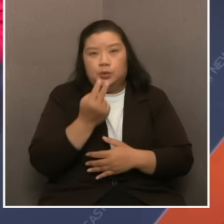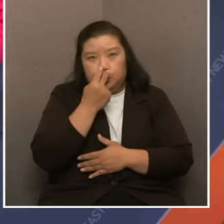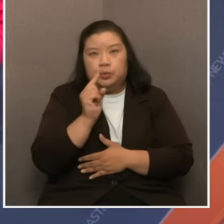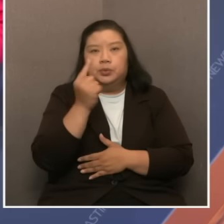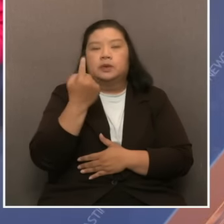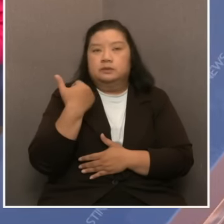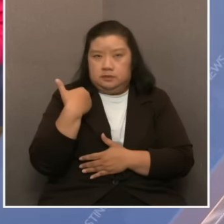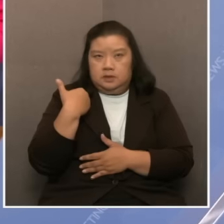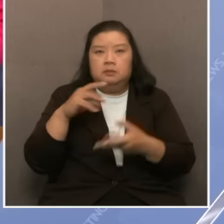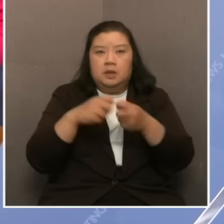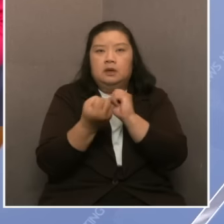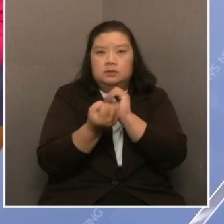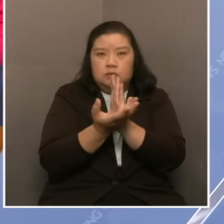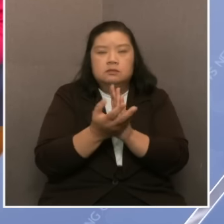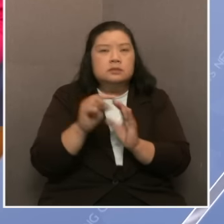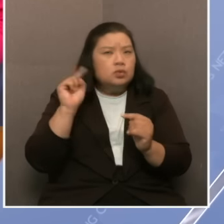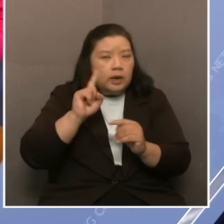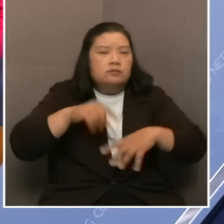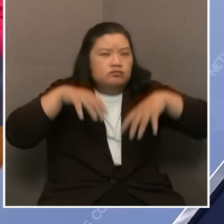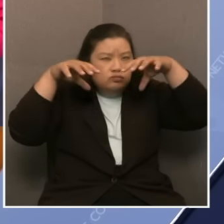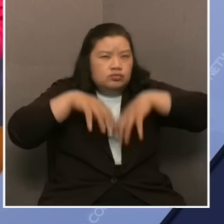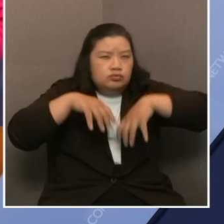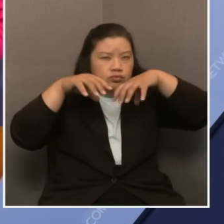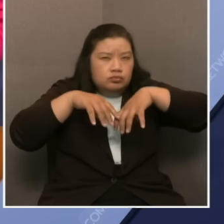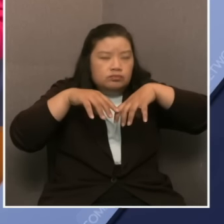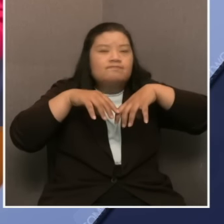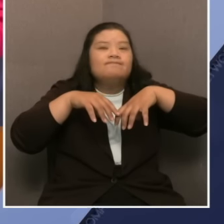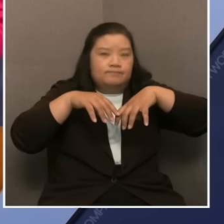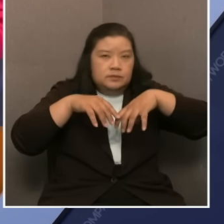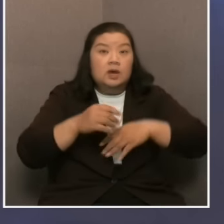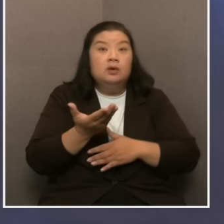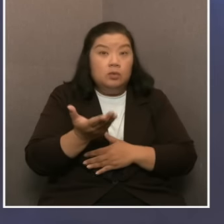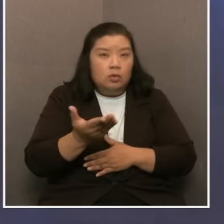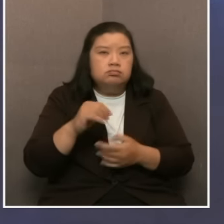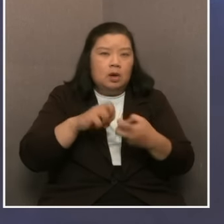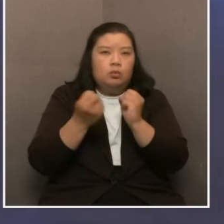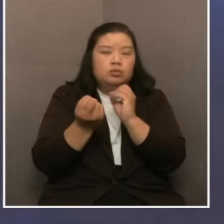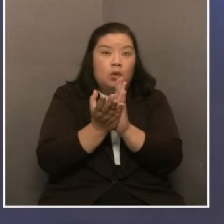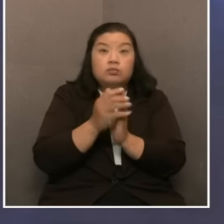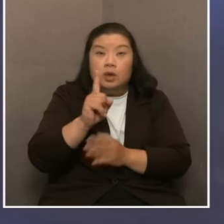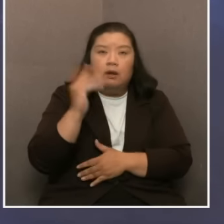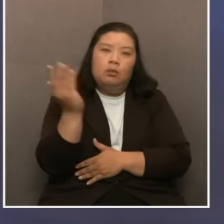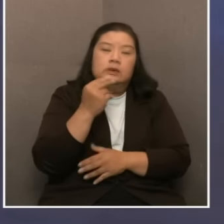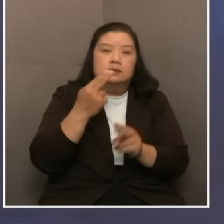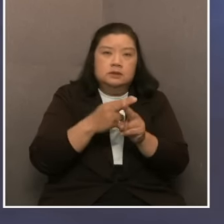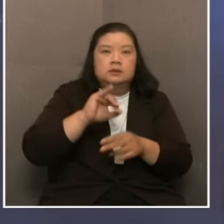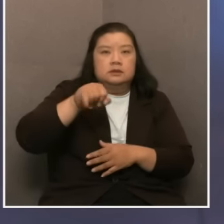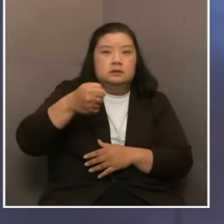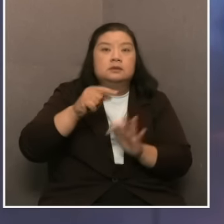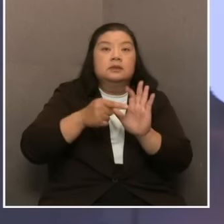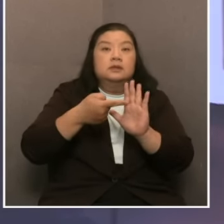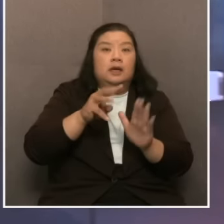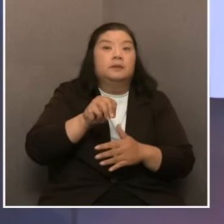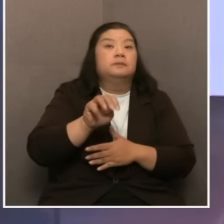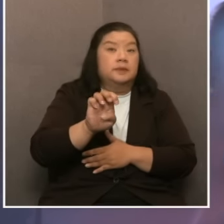ผลกระทบที่จะเกิดขึ้นจากหกษณะอากาศที่รัผกระทบทางอ้อมจากภายุโซนร้อนจ่ามีจะสมผลให้จัหวดประเทศ